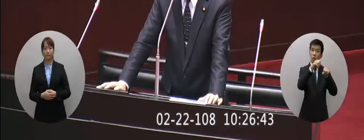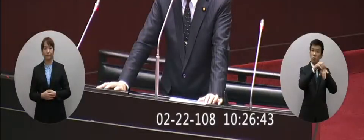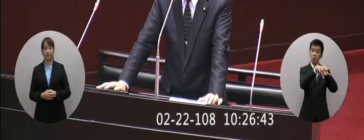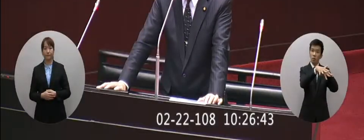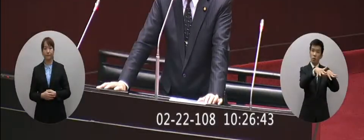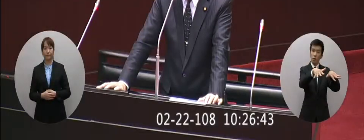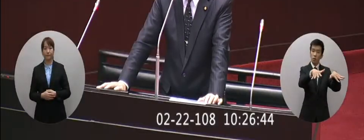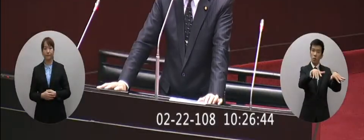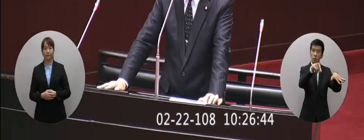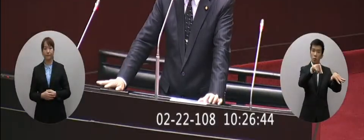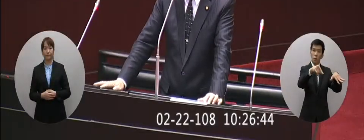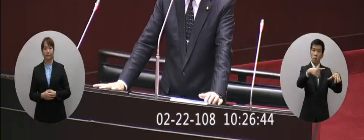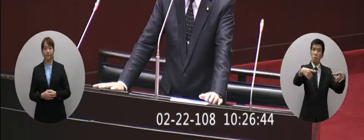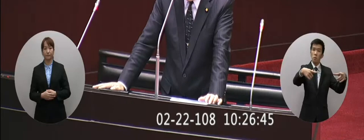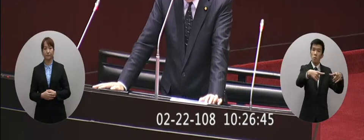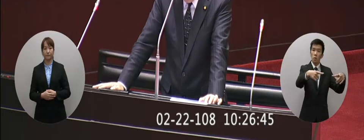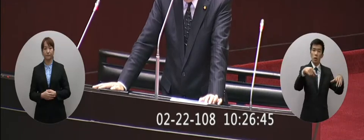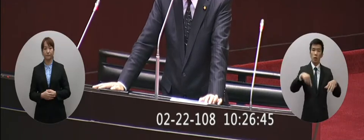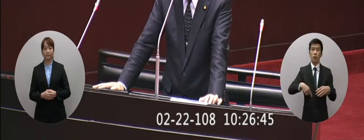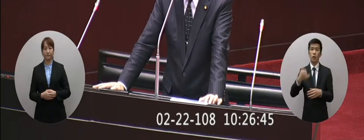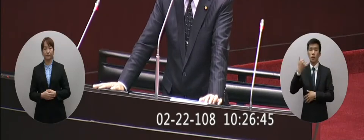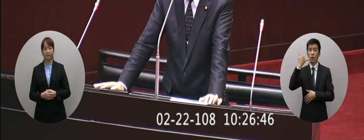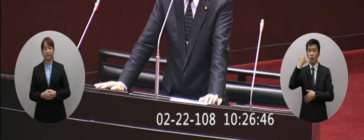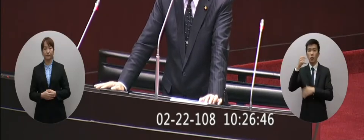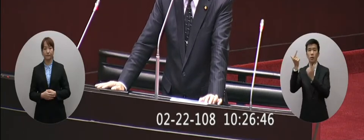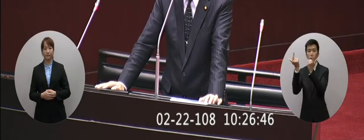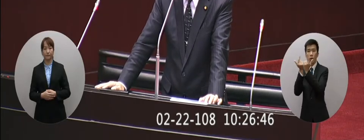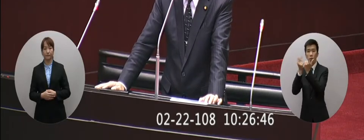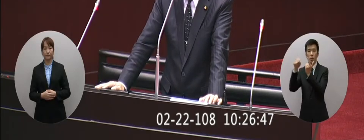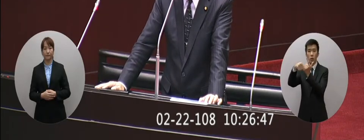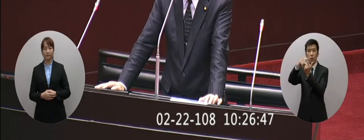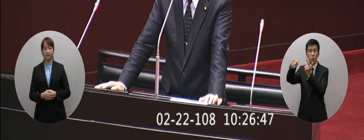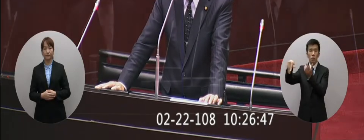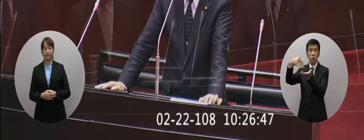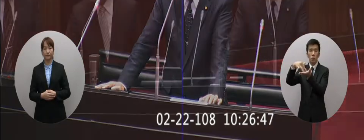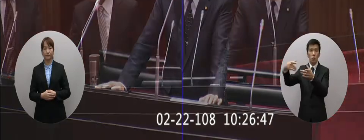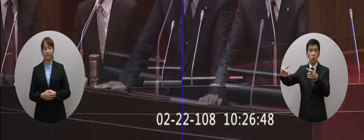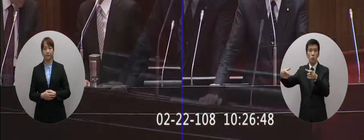我们北北基的面积差不多在